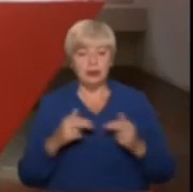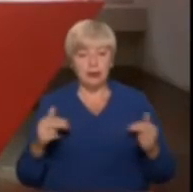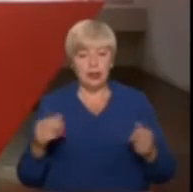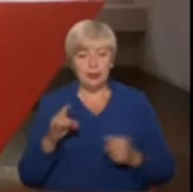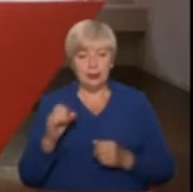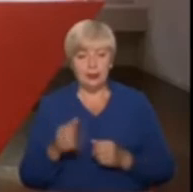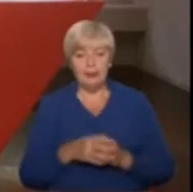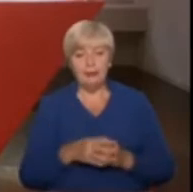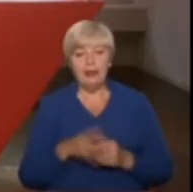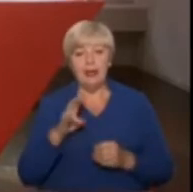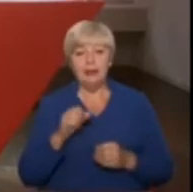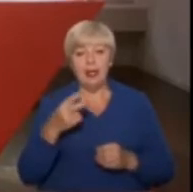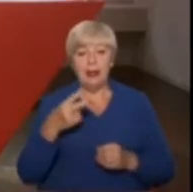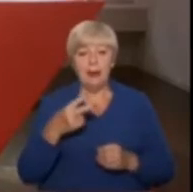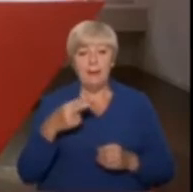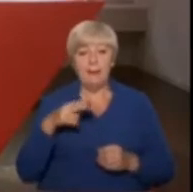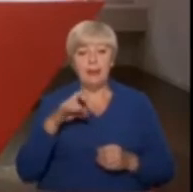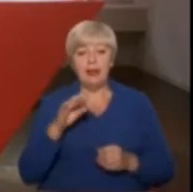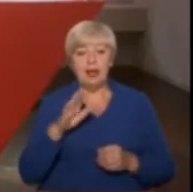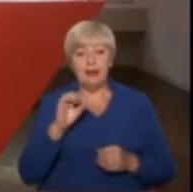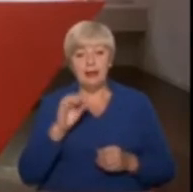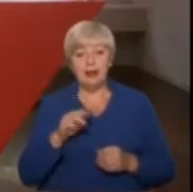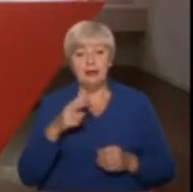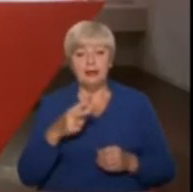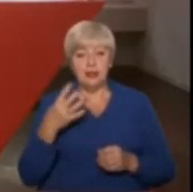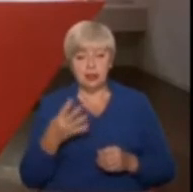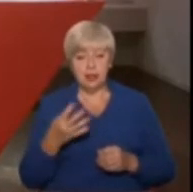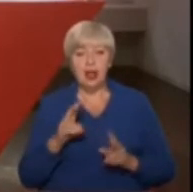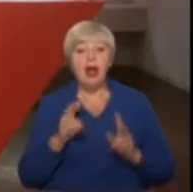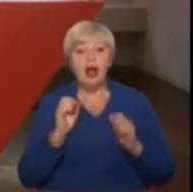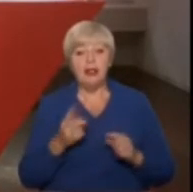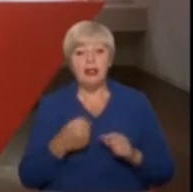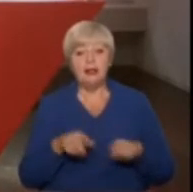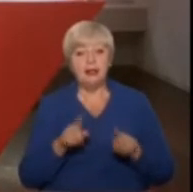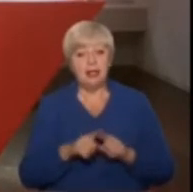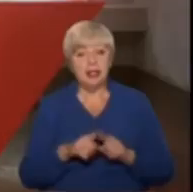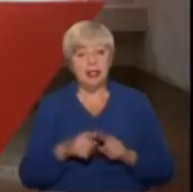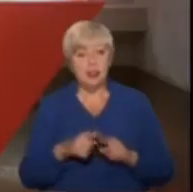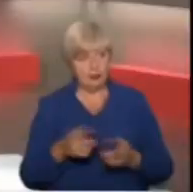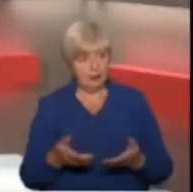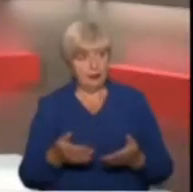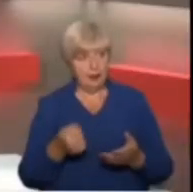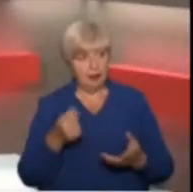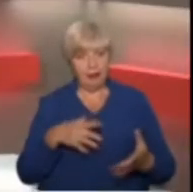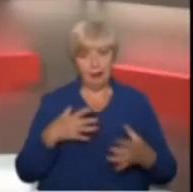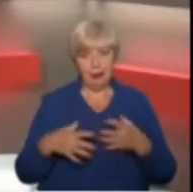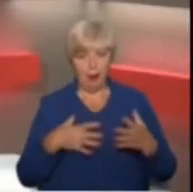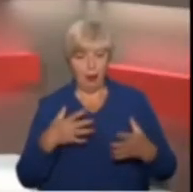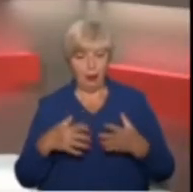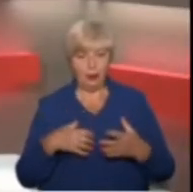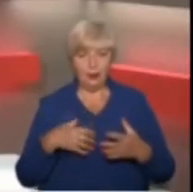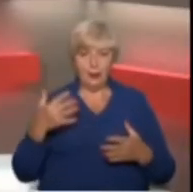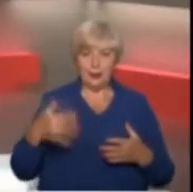вони на Приват-24 реагують з обуренням, а як на такі переваги реагують? На такі переваги зараз реагують